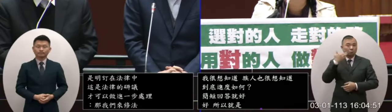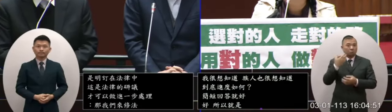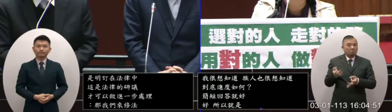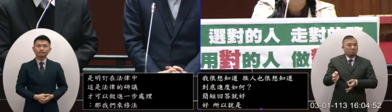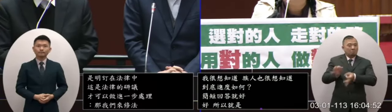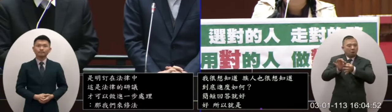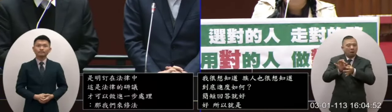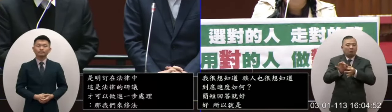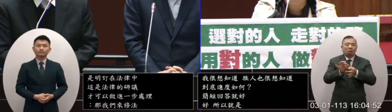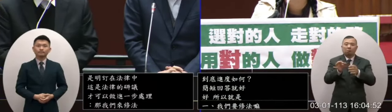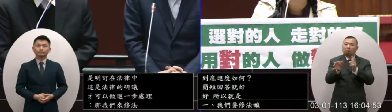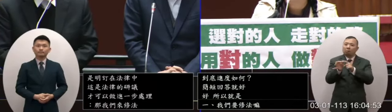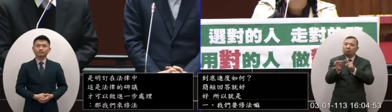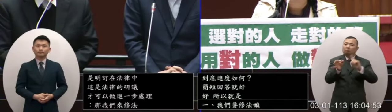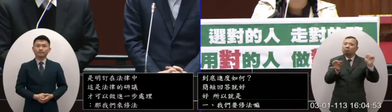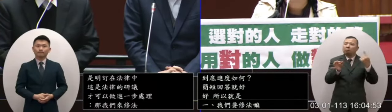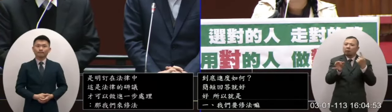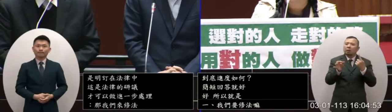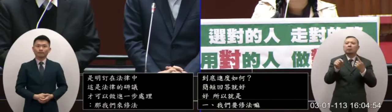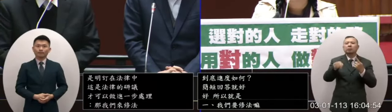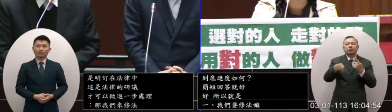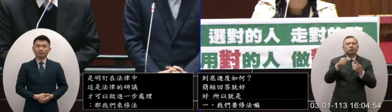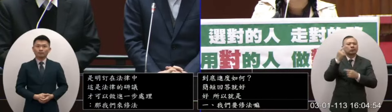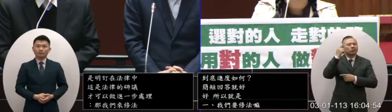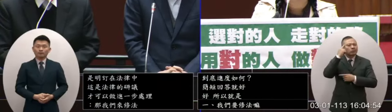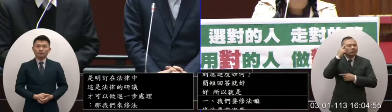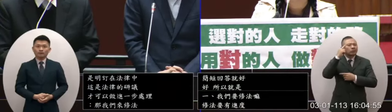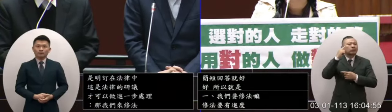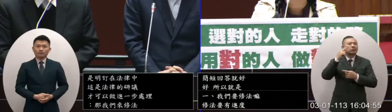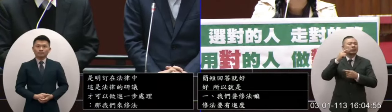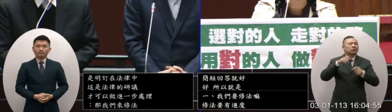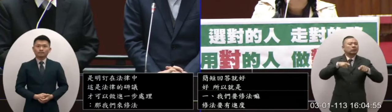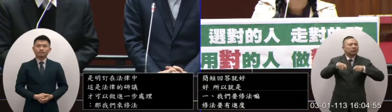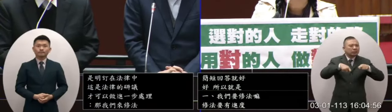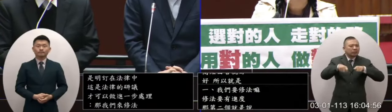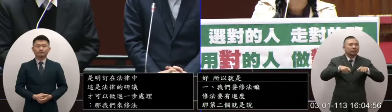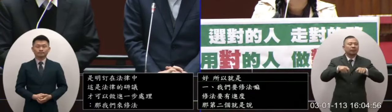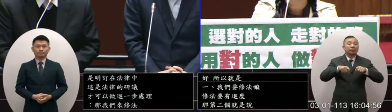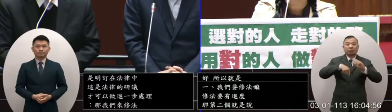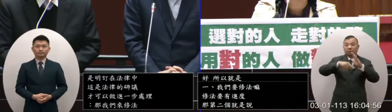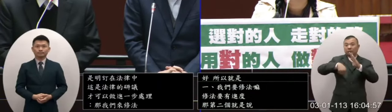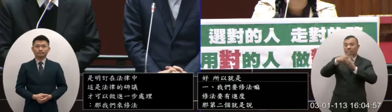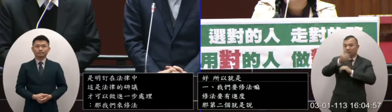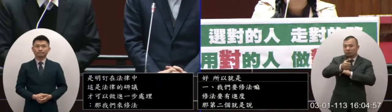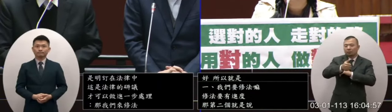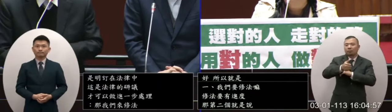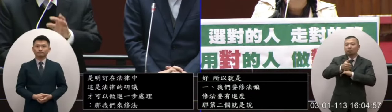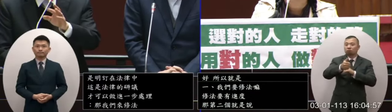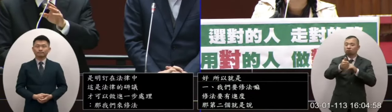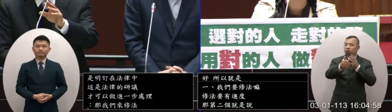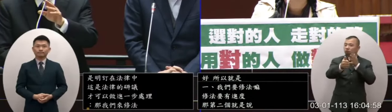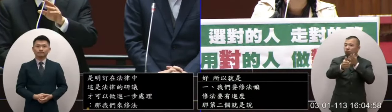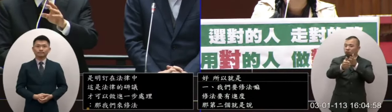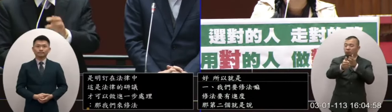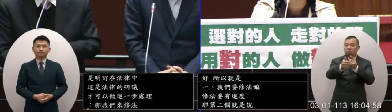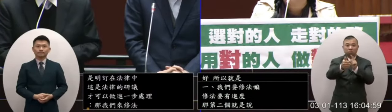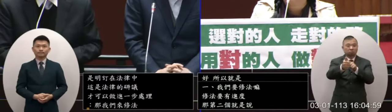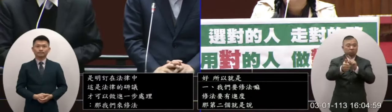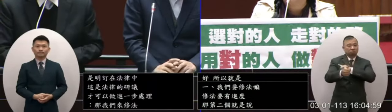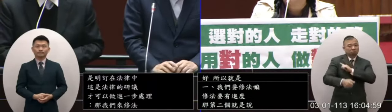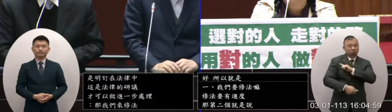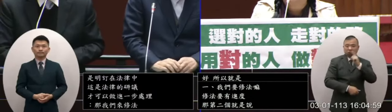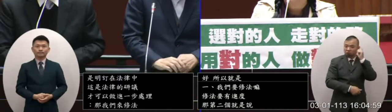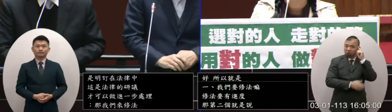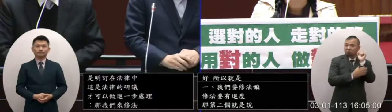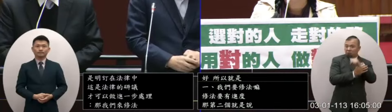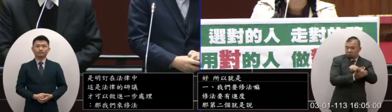裁员的问题嘛，所以我想应该院长，我们会很想听听您的态度，或者是主计长